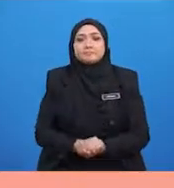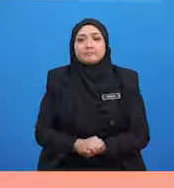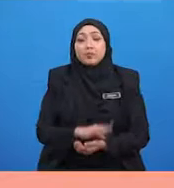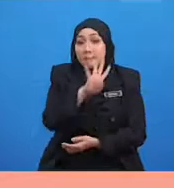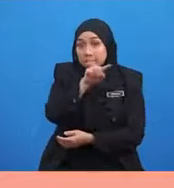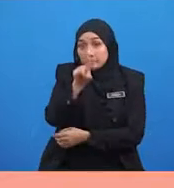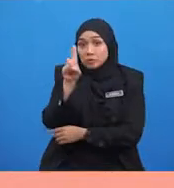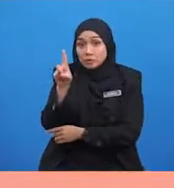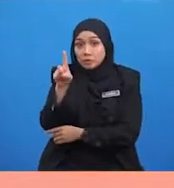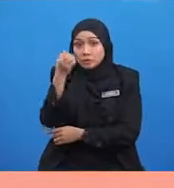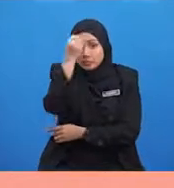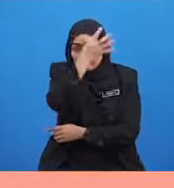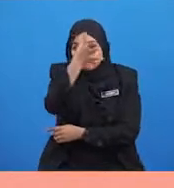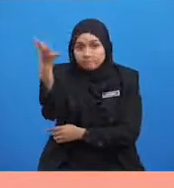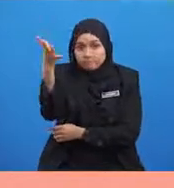air dalam badan.